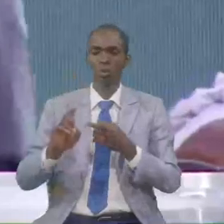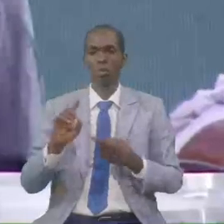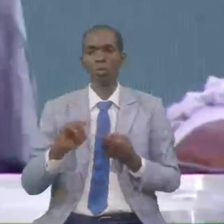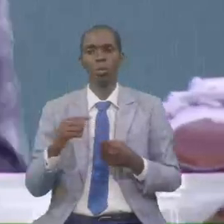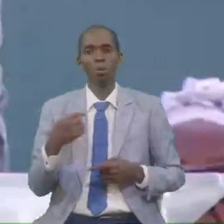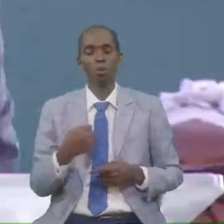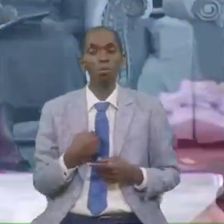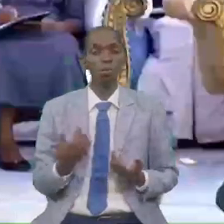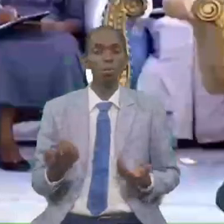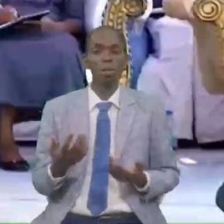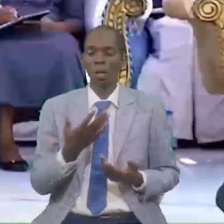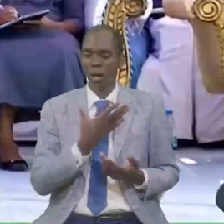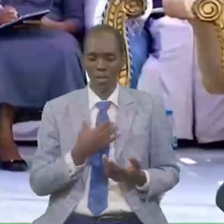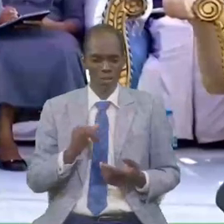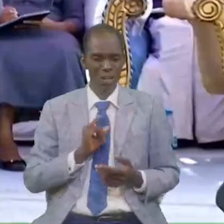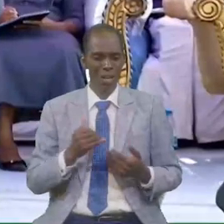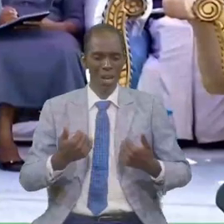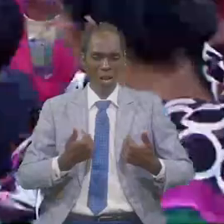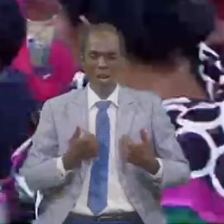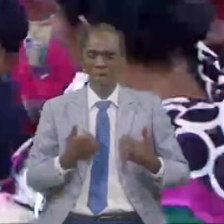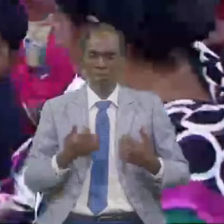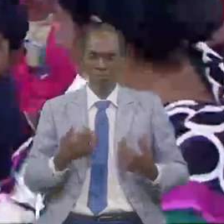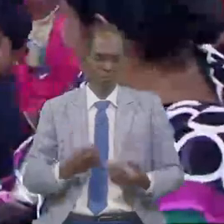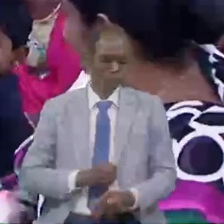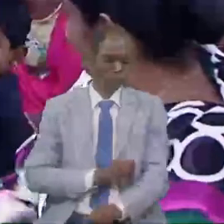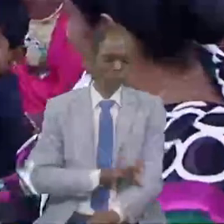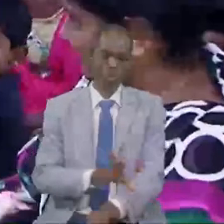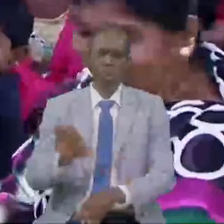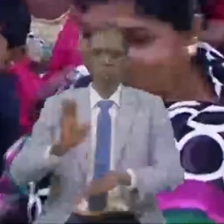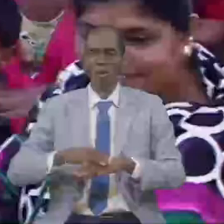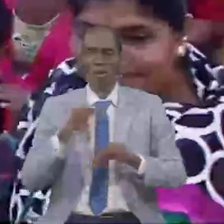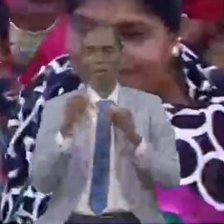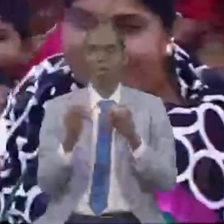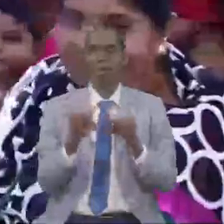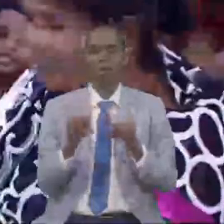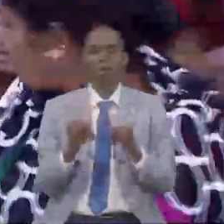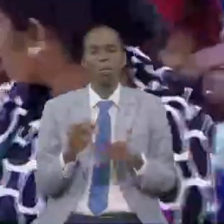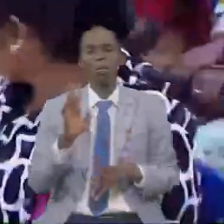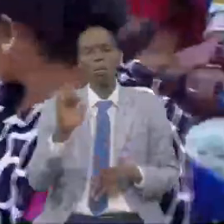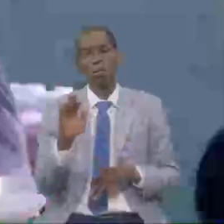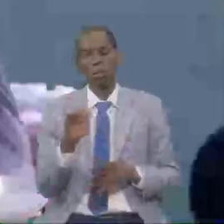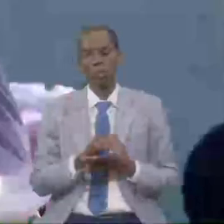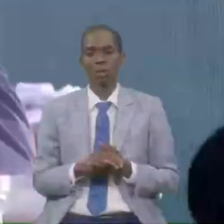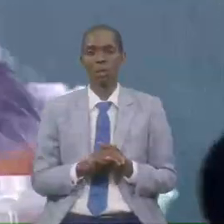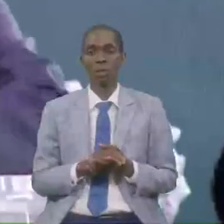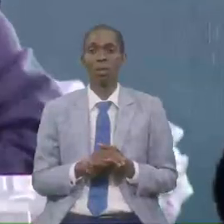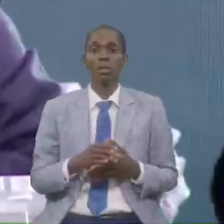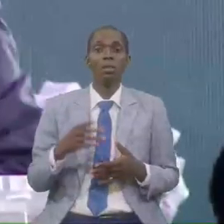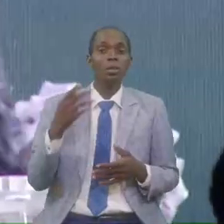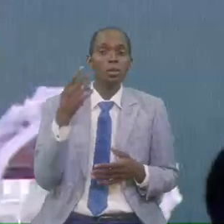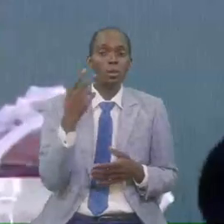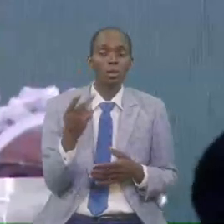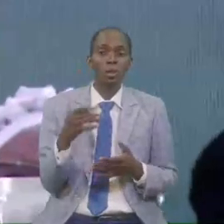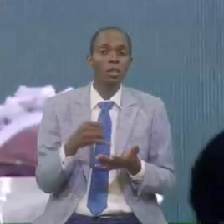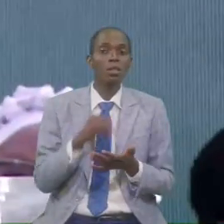Je n'ai pas besoin de m'habiller très bien pour l'entretien. Oui, tu dois le faire.